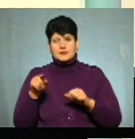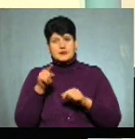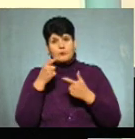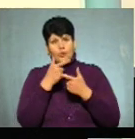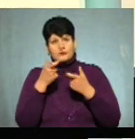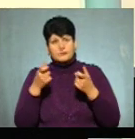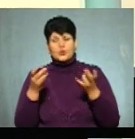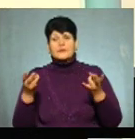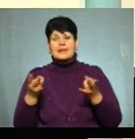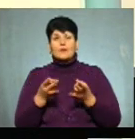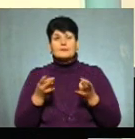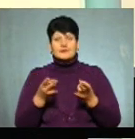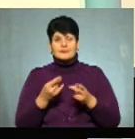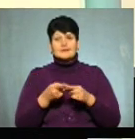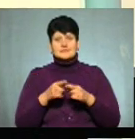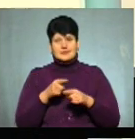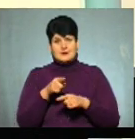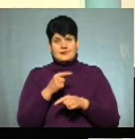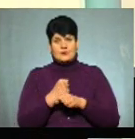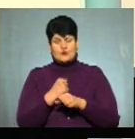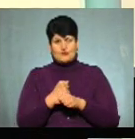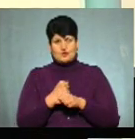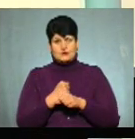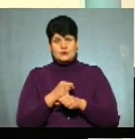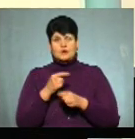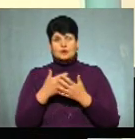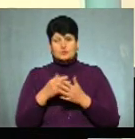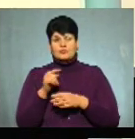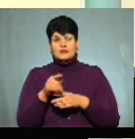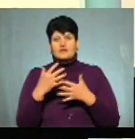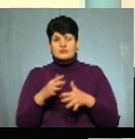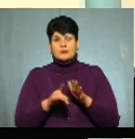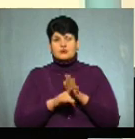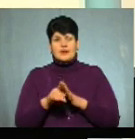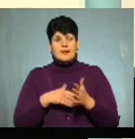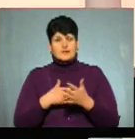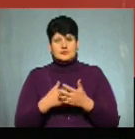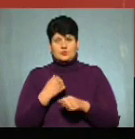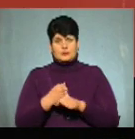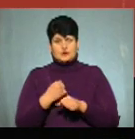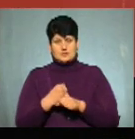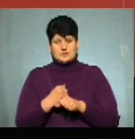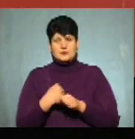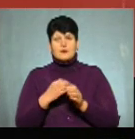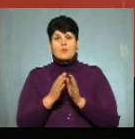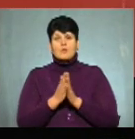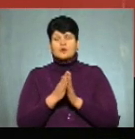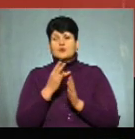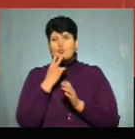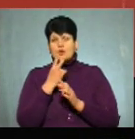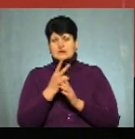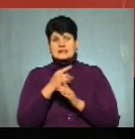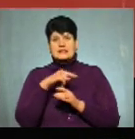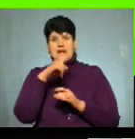про необхідність цієї роботи. Тобто вони вже почали активно працювати. Я попрошу показати